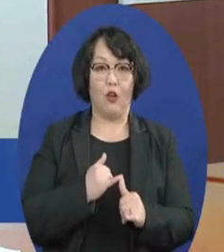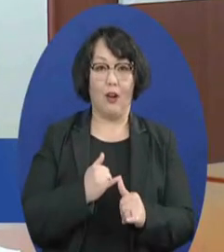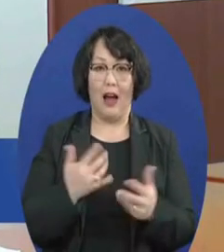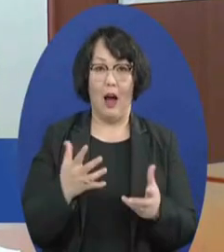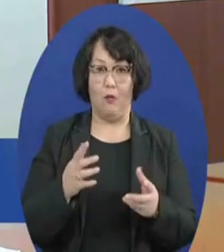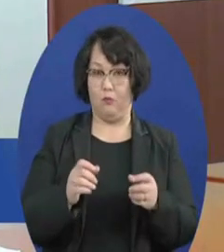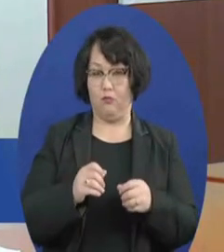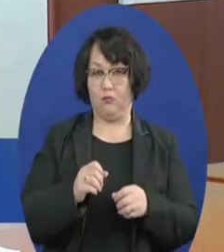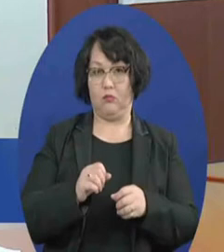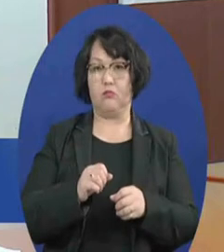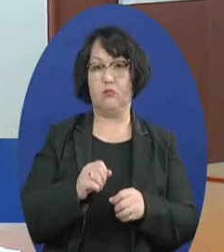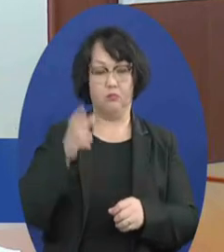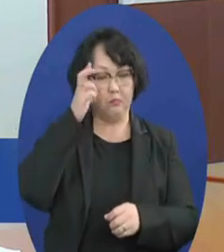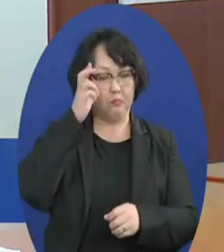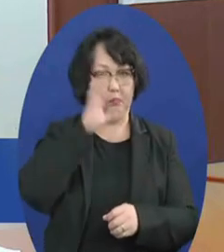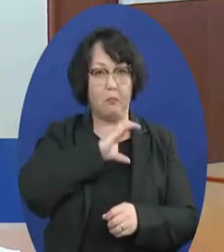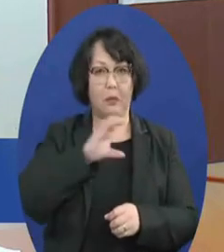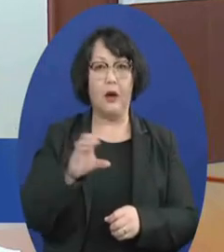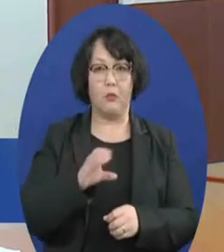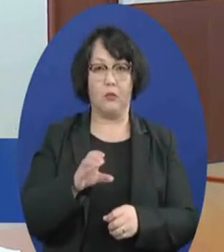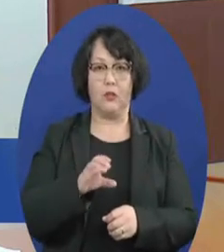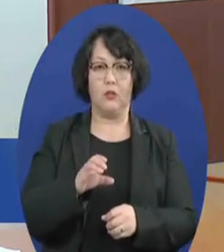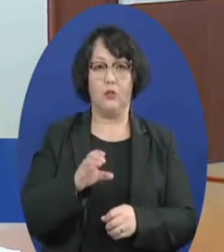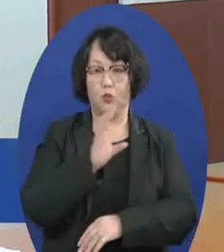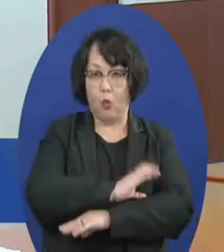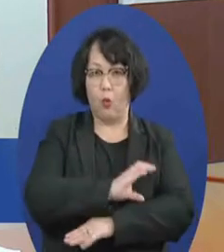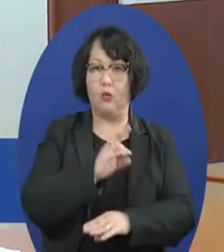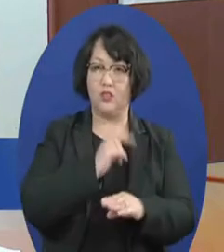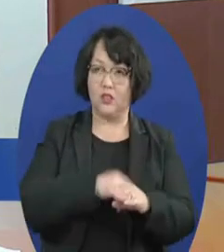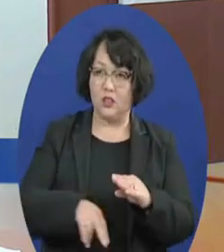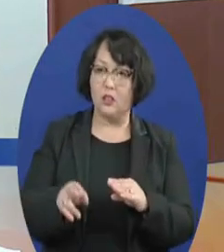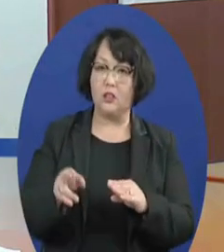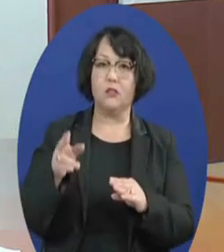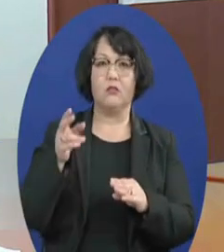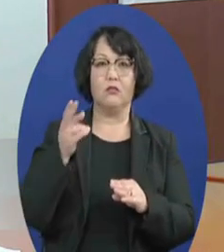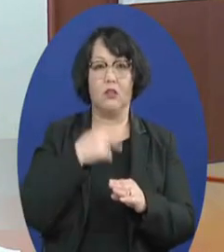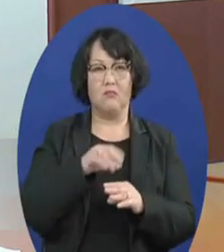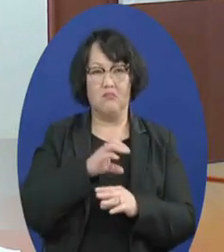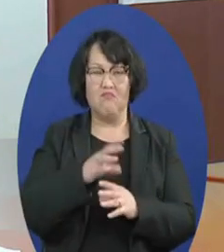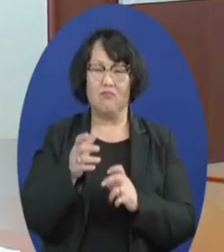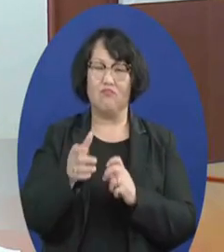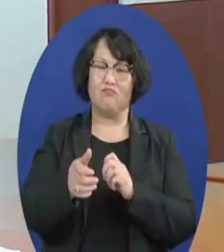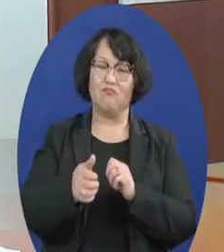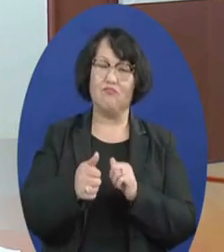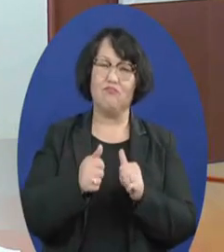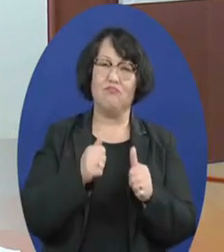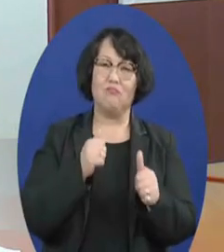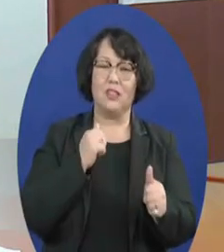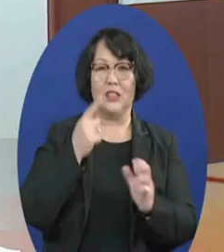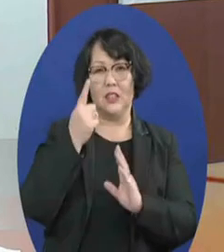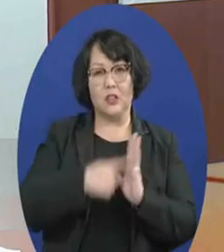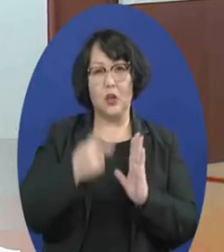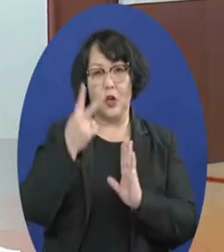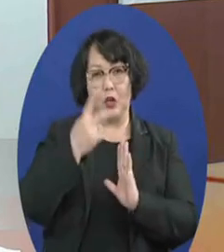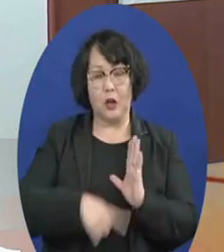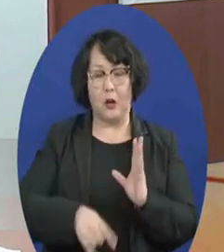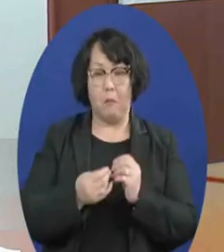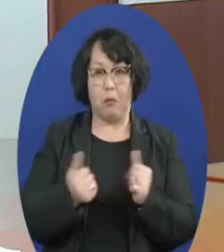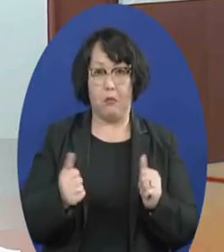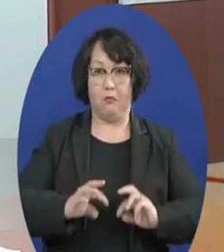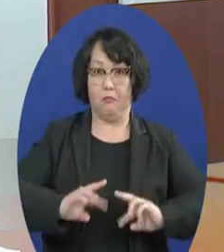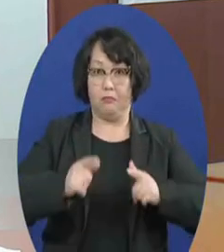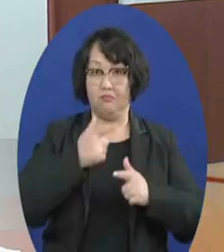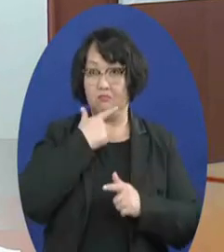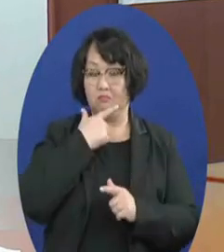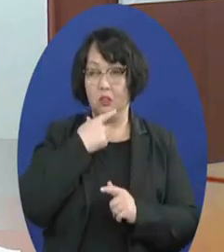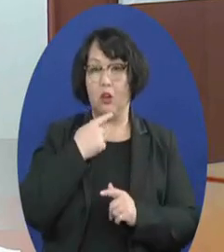салбар байгаа. Ковидтэй холбоотойгоор үүссэн энэ хоцроглуудыг нөхөх энэ ажил бол зөвхөн 1 сар одоо 2 сарын ажил биш, магадгүй ирэх